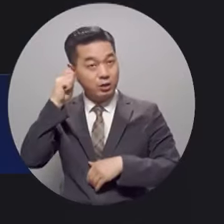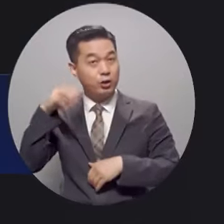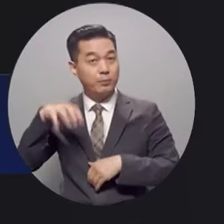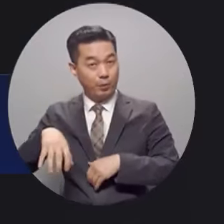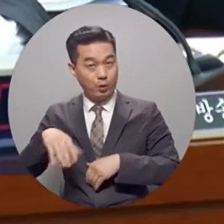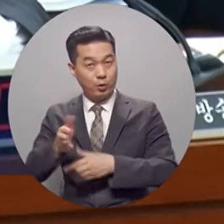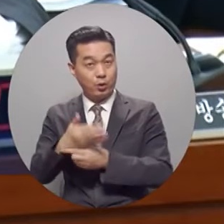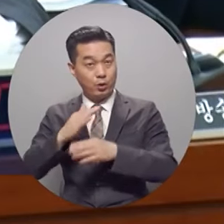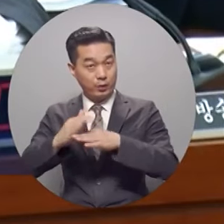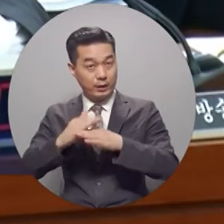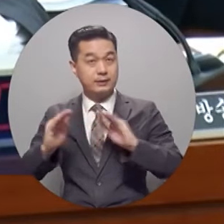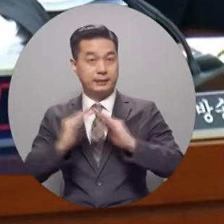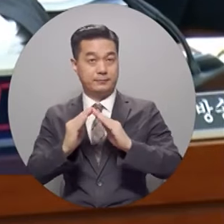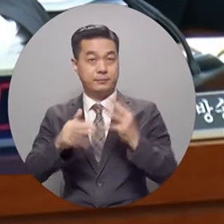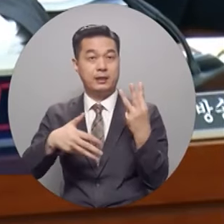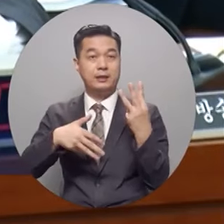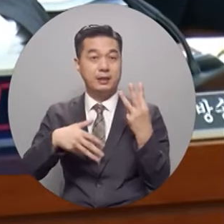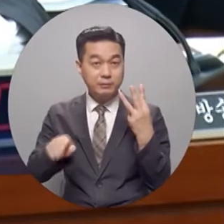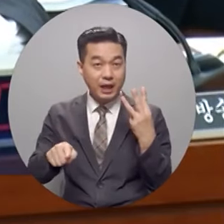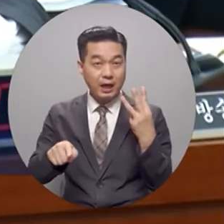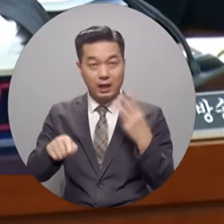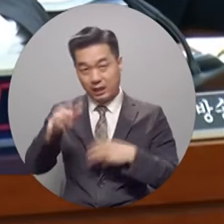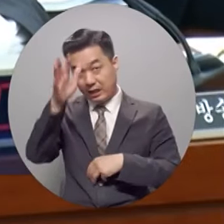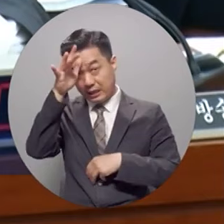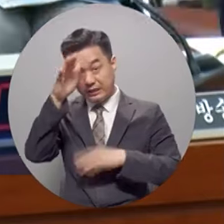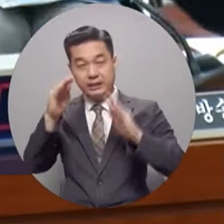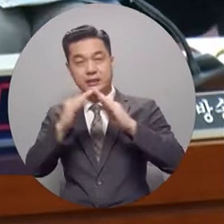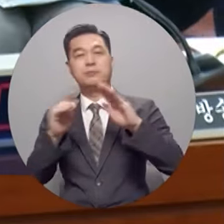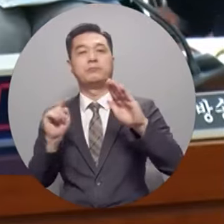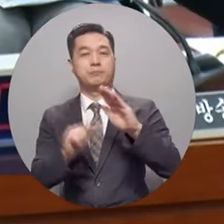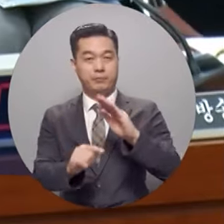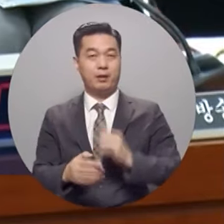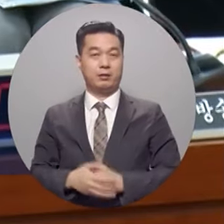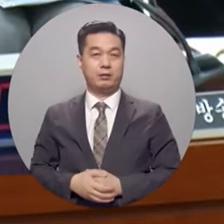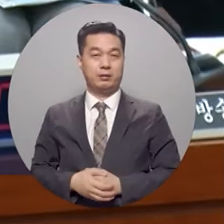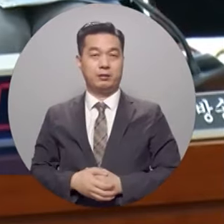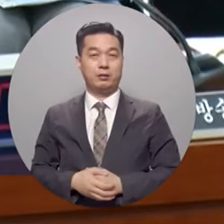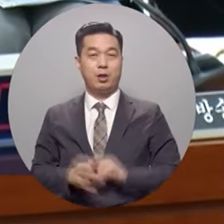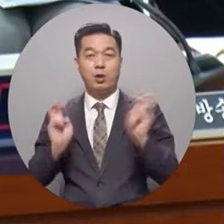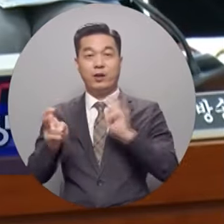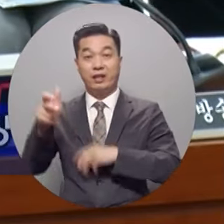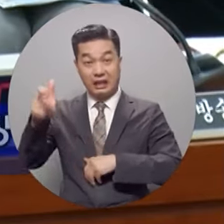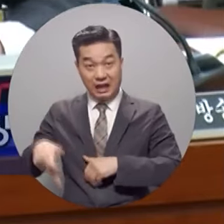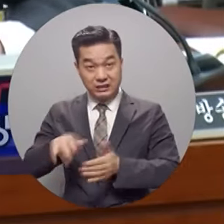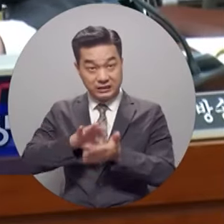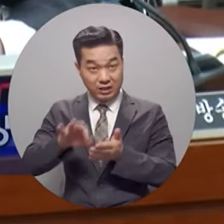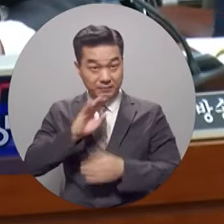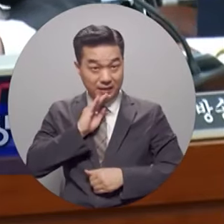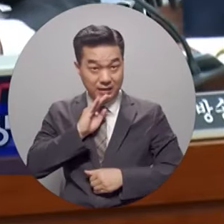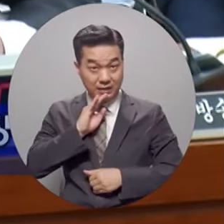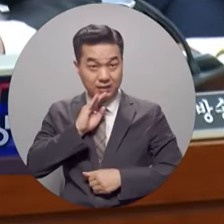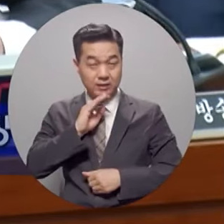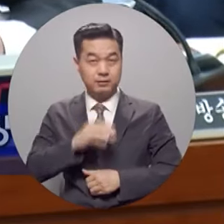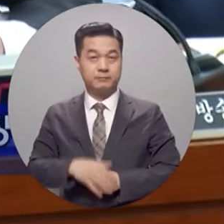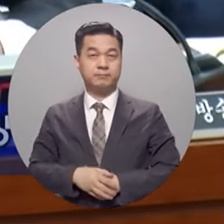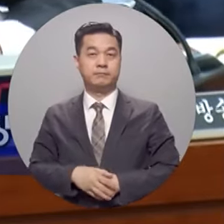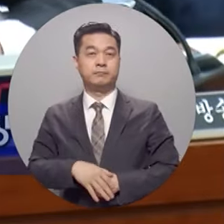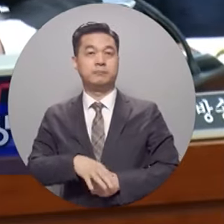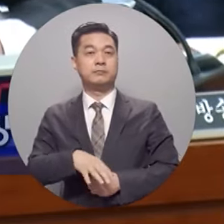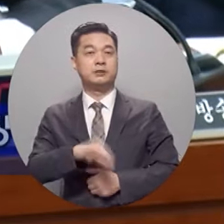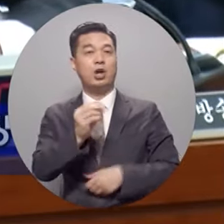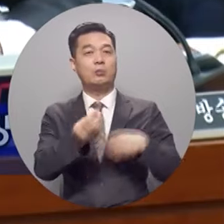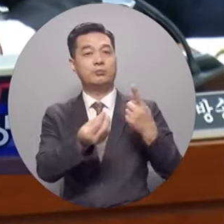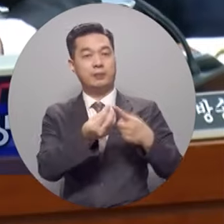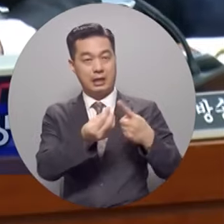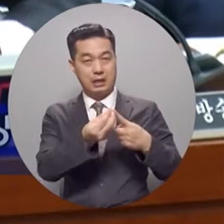횟집에서 3차 휴식은 치킨 집까지 가셨습니다 법인 카드로 결제하셨던 처음은